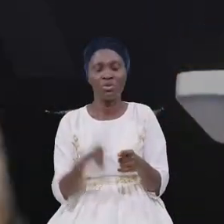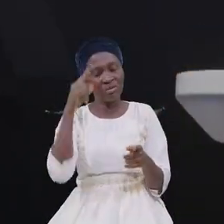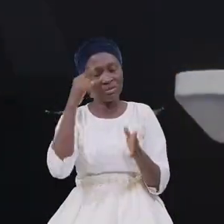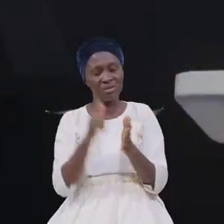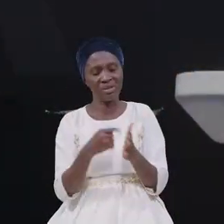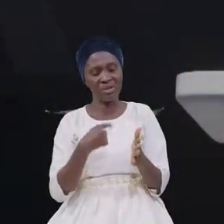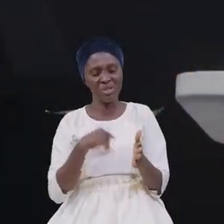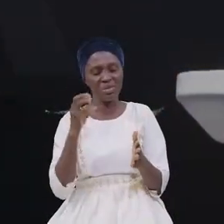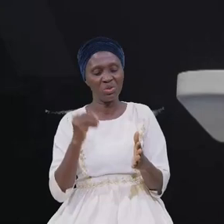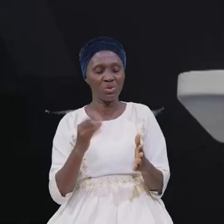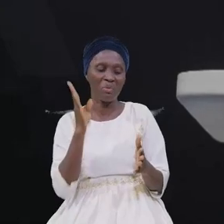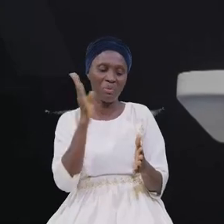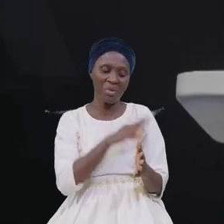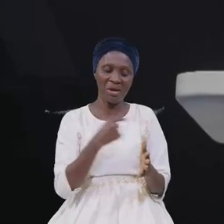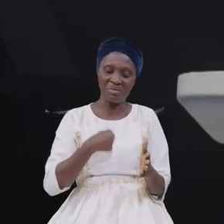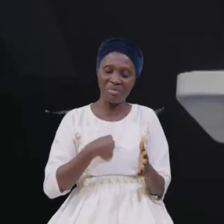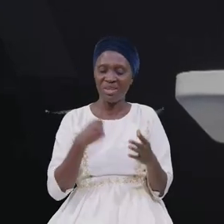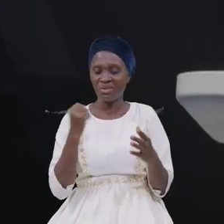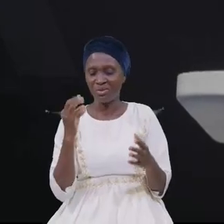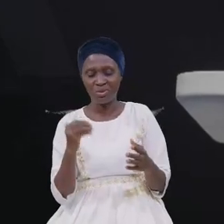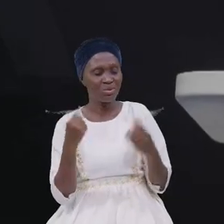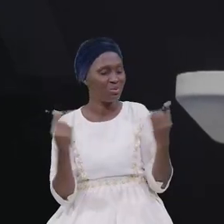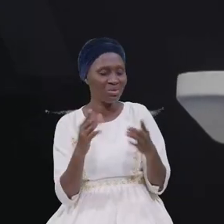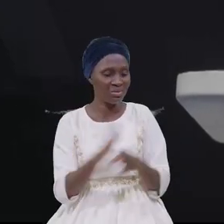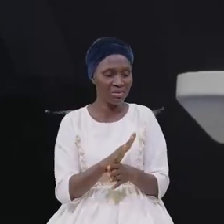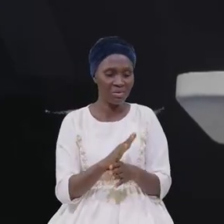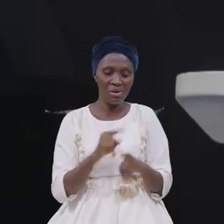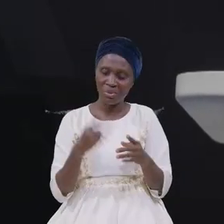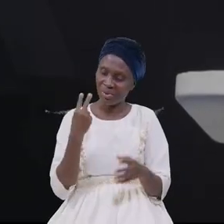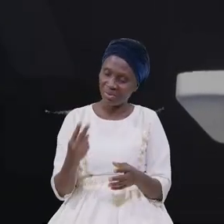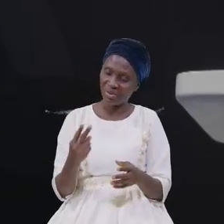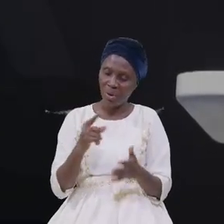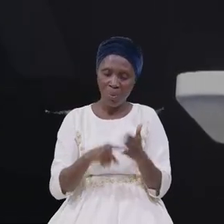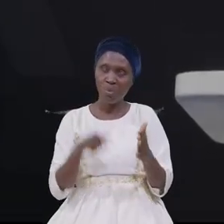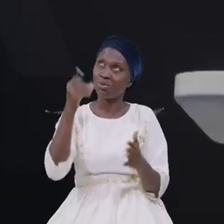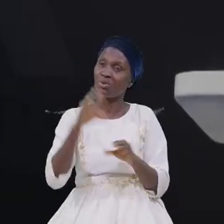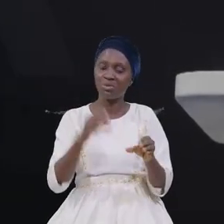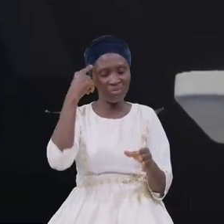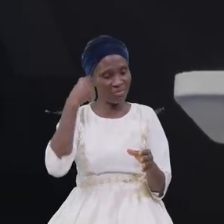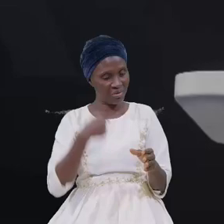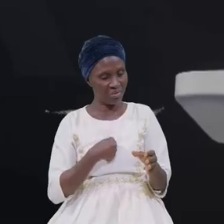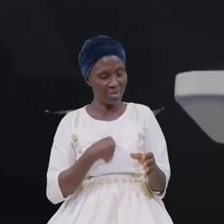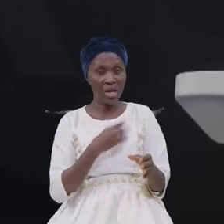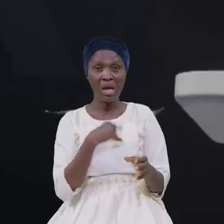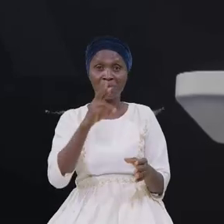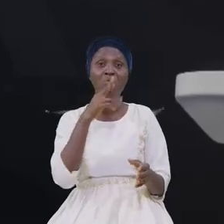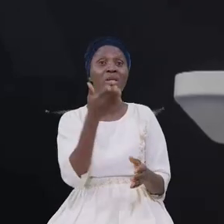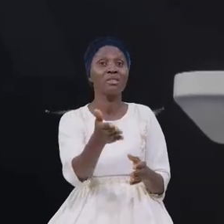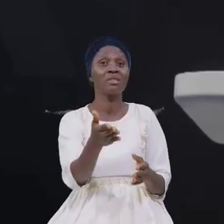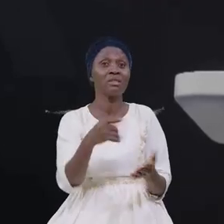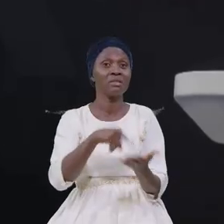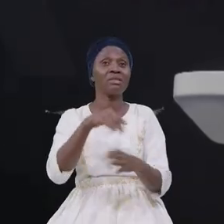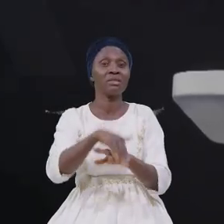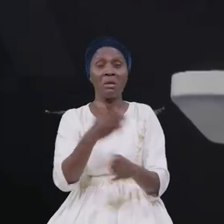je suis pécheur. Regardez ce que Dieu m'a fait. Vous voilà ce soir, peut-être vous êtes